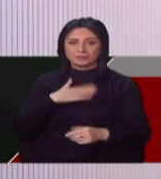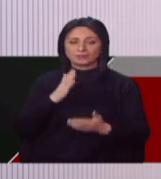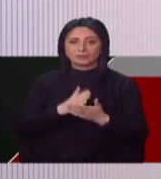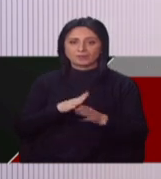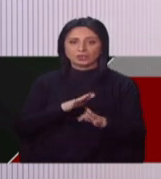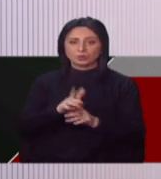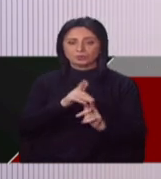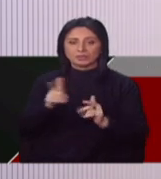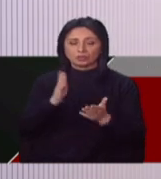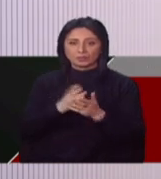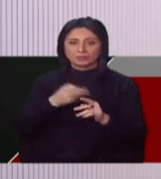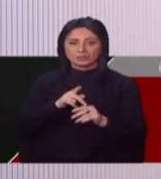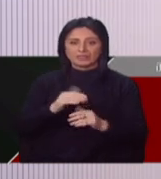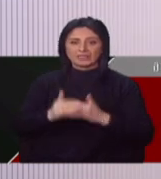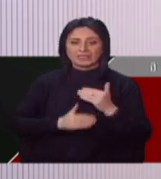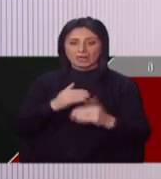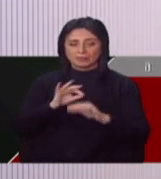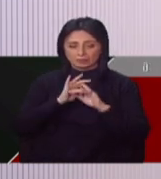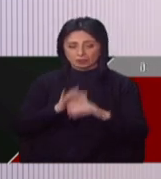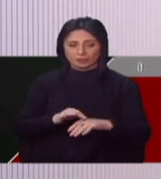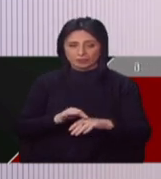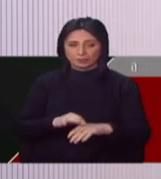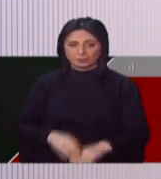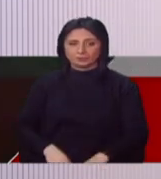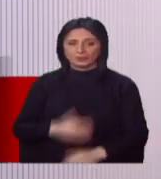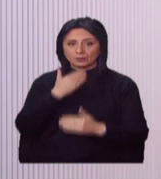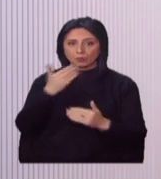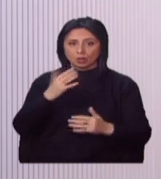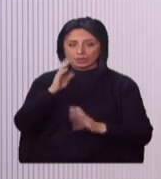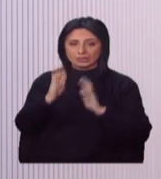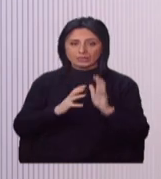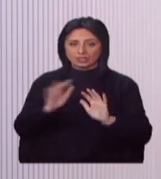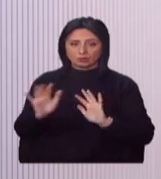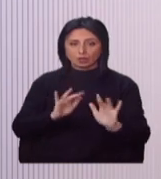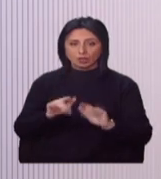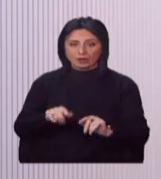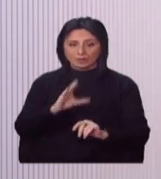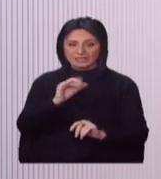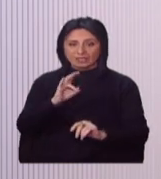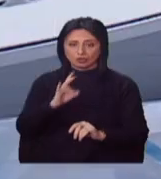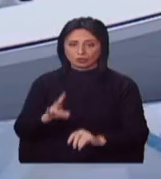გვაქვს სრული მზადყოფნა იმისთვის, რომ წარმატები ჩავატაროთ ბოლო საერთაშორისო ღონისძიება ამ სეზონზე.